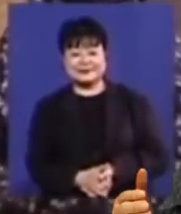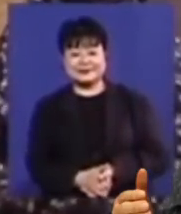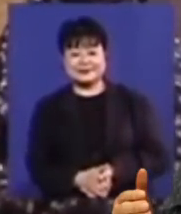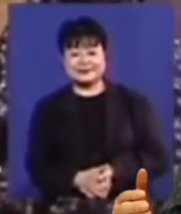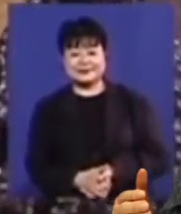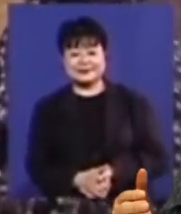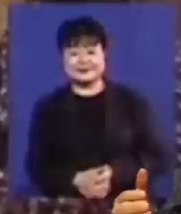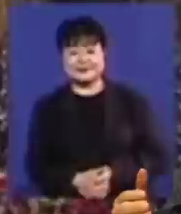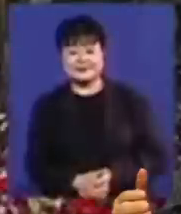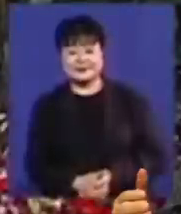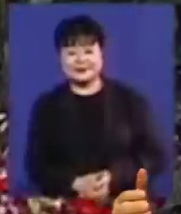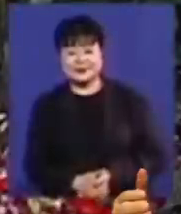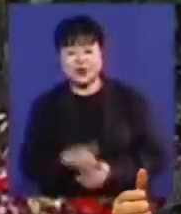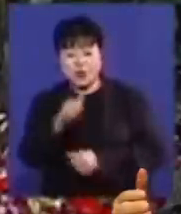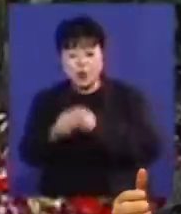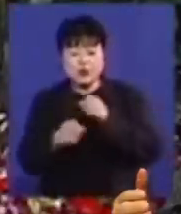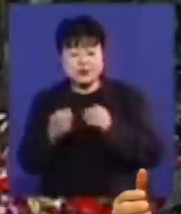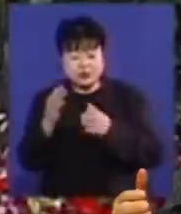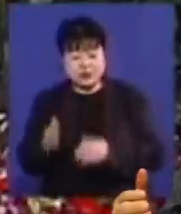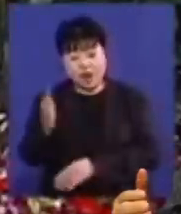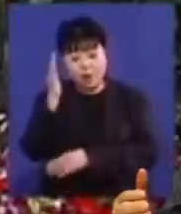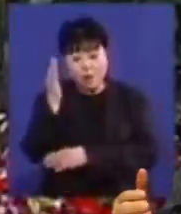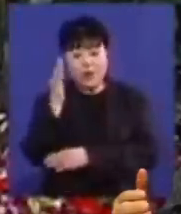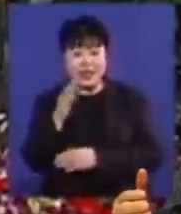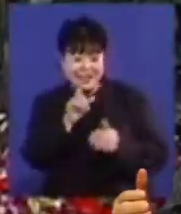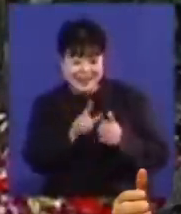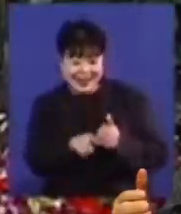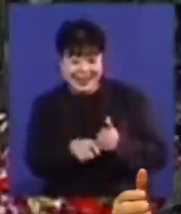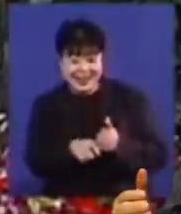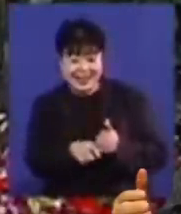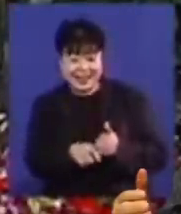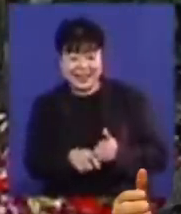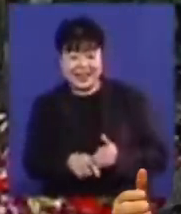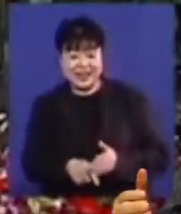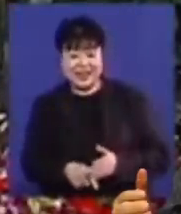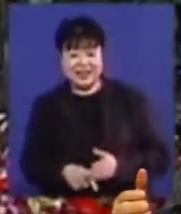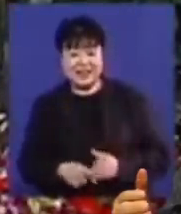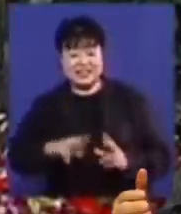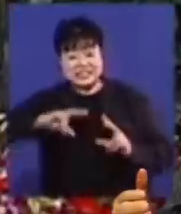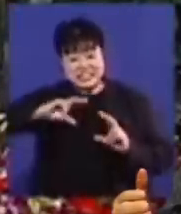저 역시 지난 50여 년간 목회를 하면서 지구를